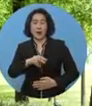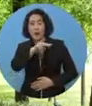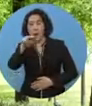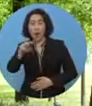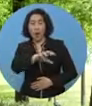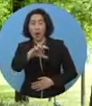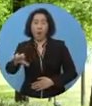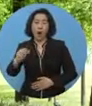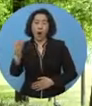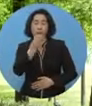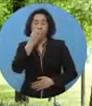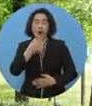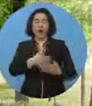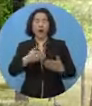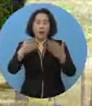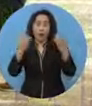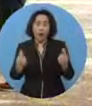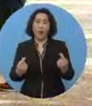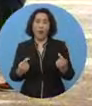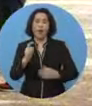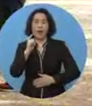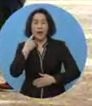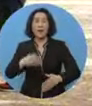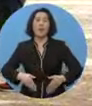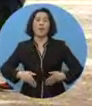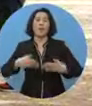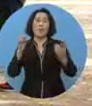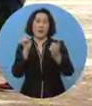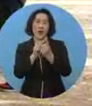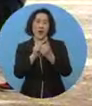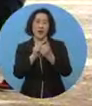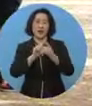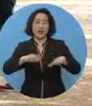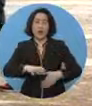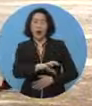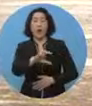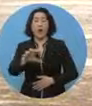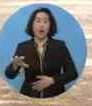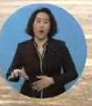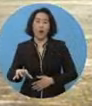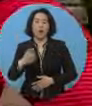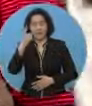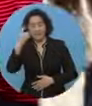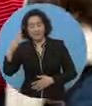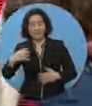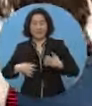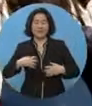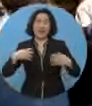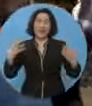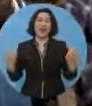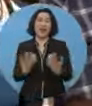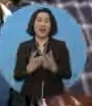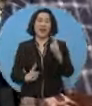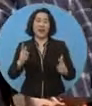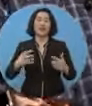눈이 마주치는 곳마다 한 폭의 그림이 펼쳐지는 아름다운 봄입니다 전남 곳곳은 낭만과 즐거움이